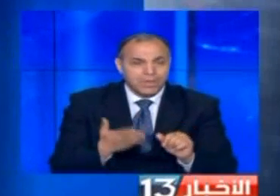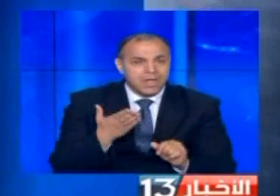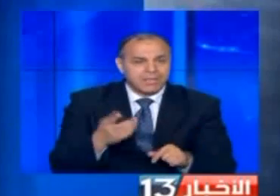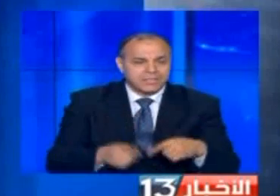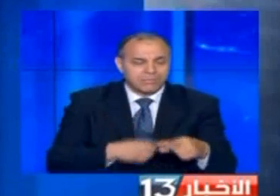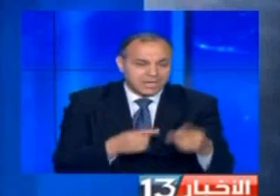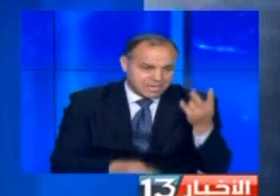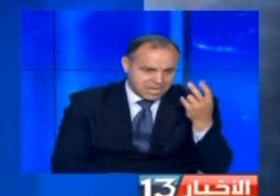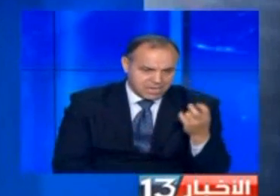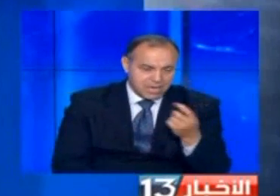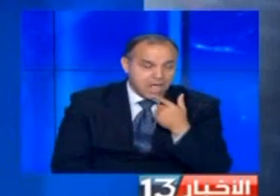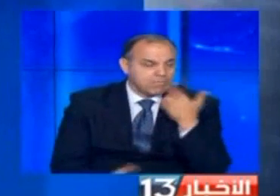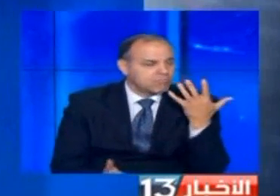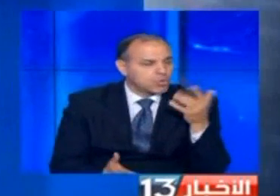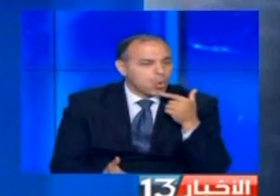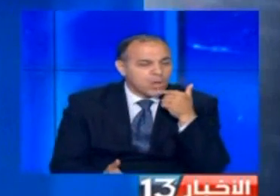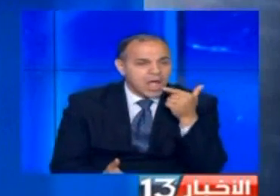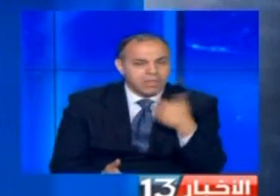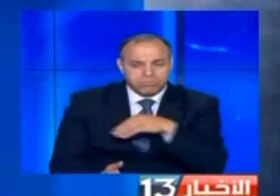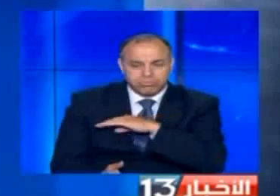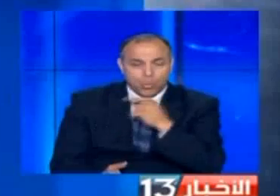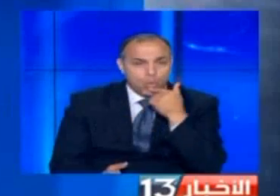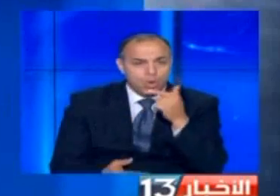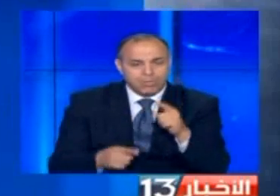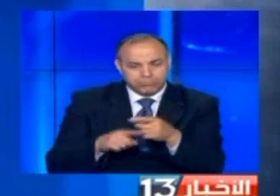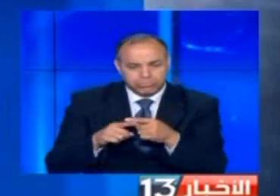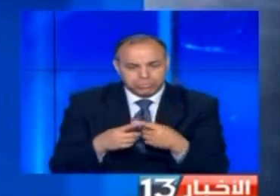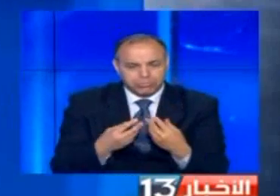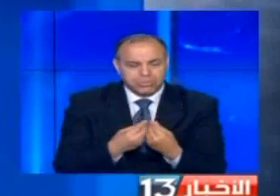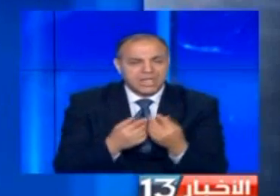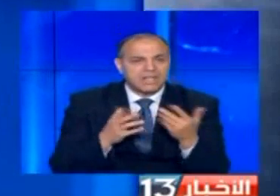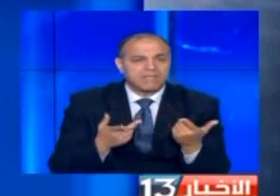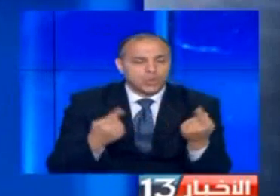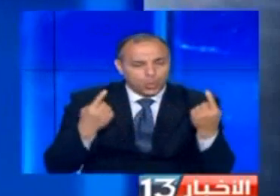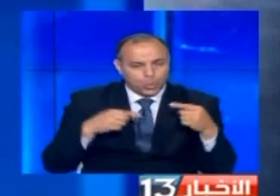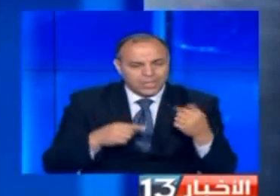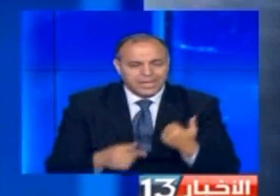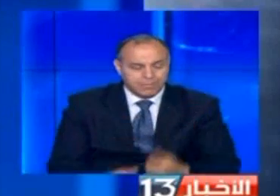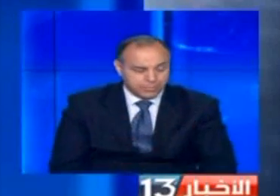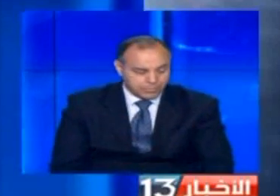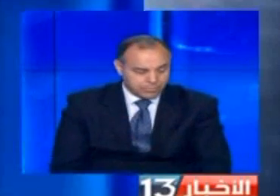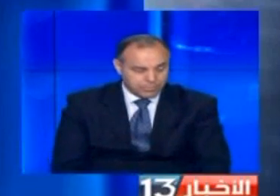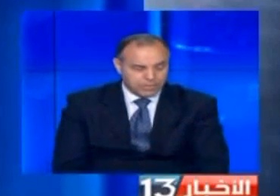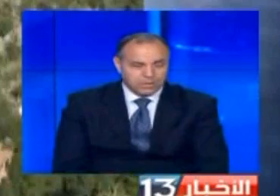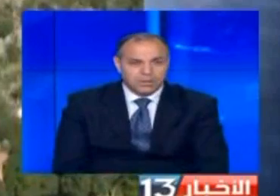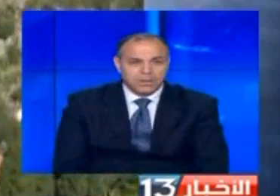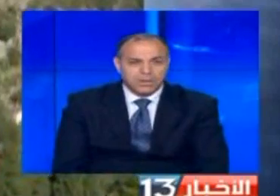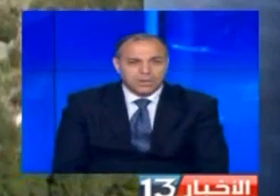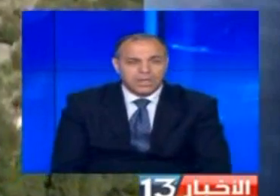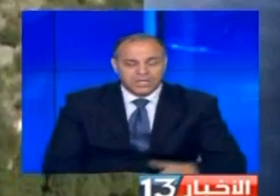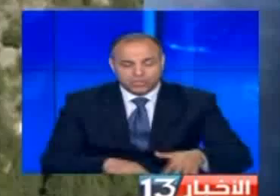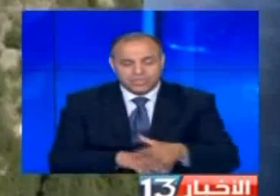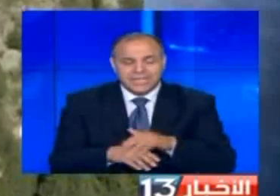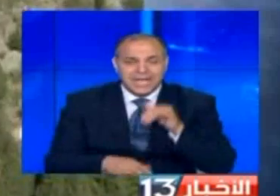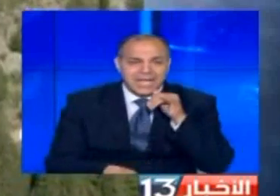تستمر يومين ومن المتوقع ان تتبنى اعلانا مشتركا حول سبل مكافحته من الجزيره